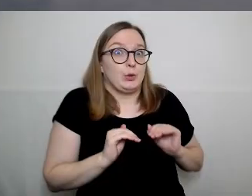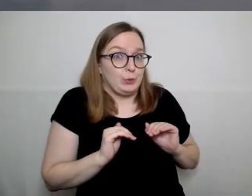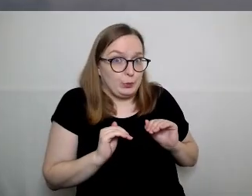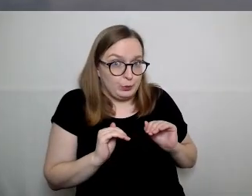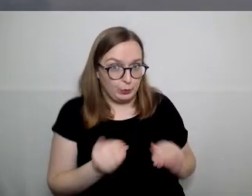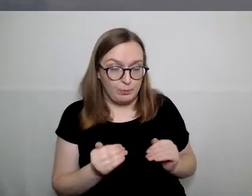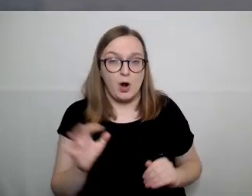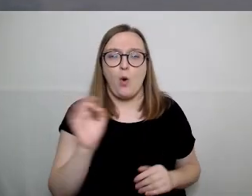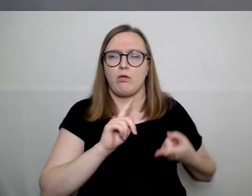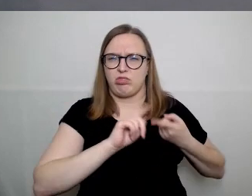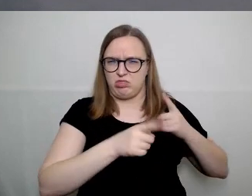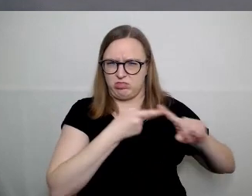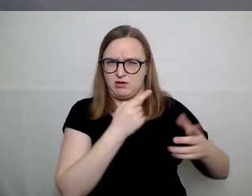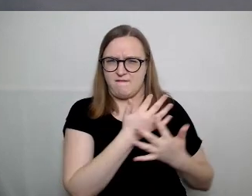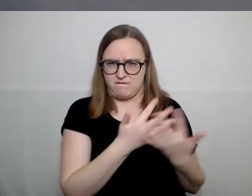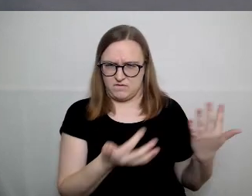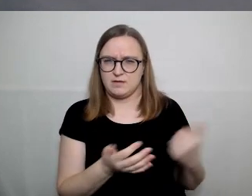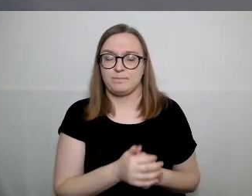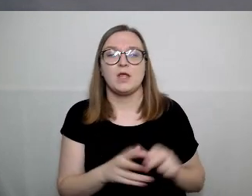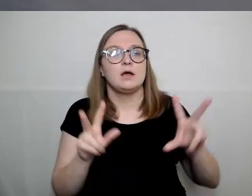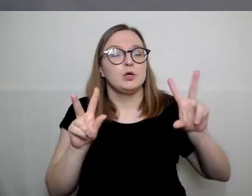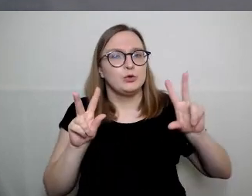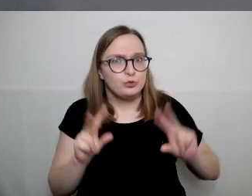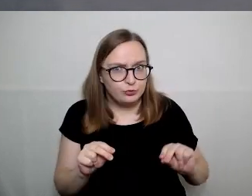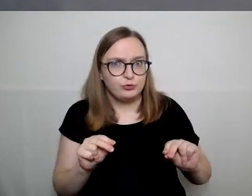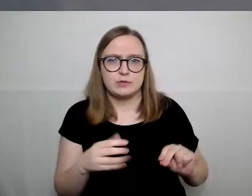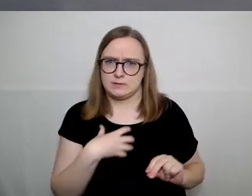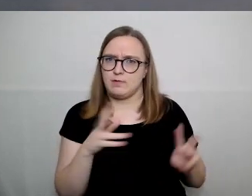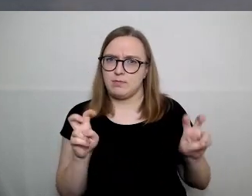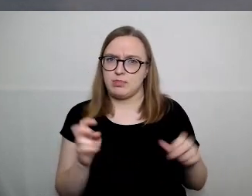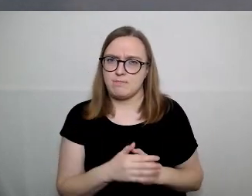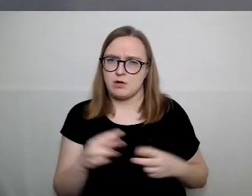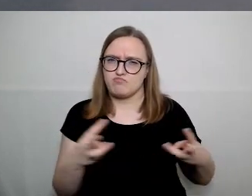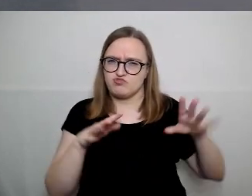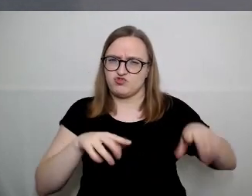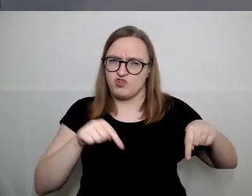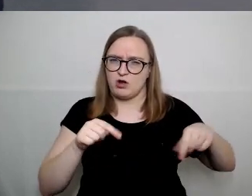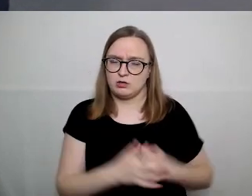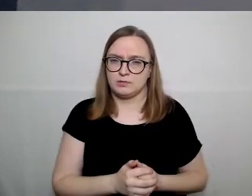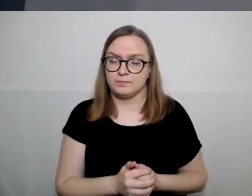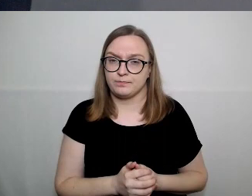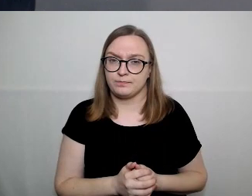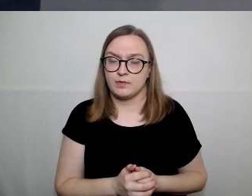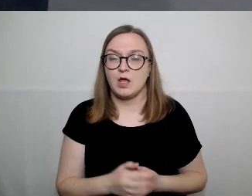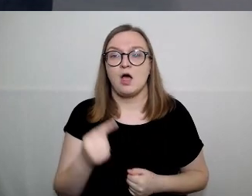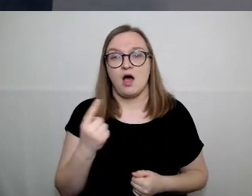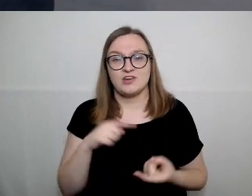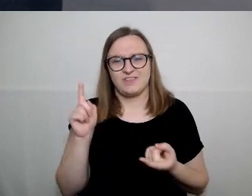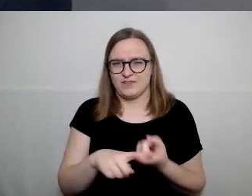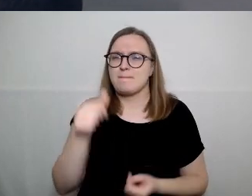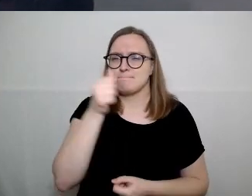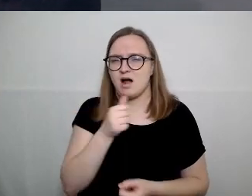Dėl nepotizmo tai tikrai svarbi tema Šakiuose. Aš remiuosi pavyzdžiais.